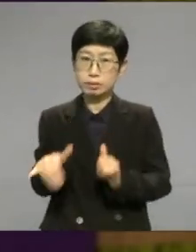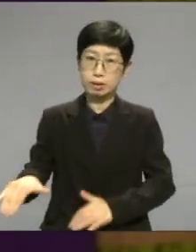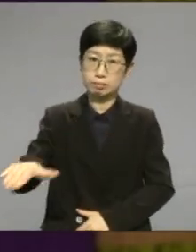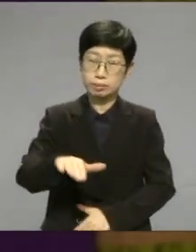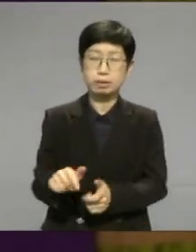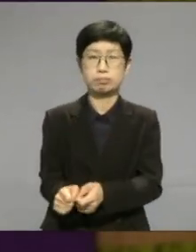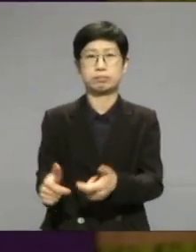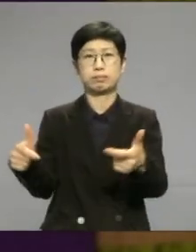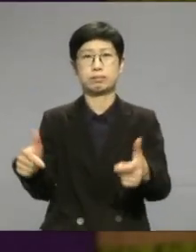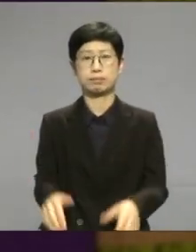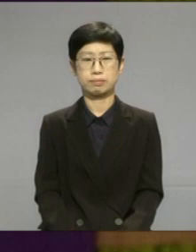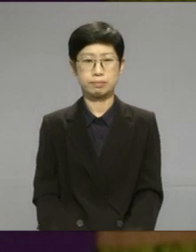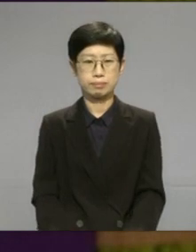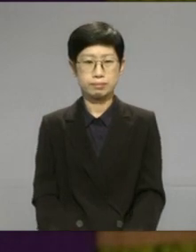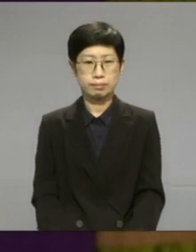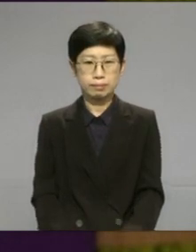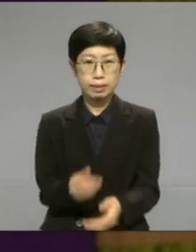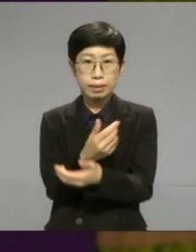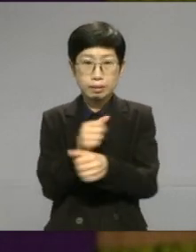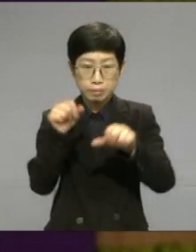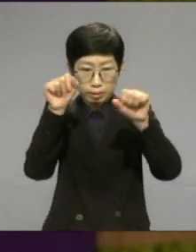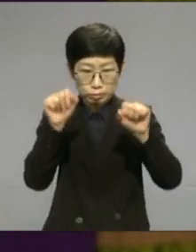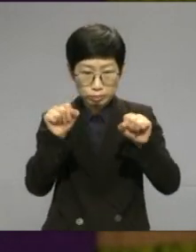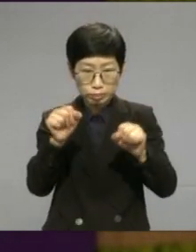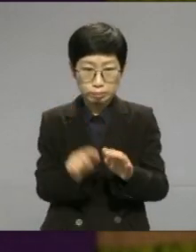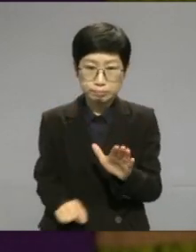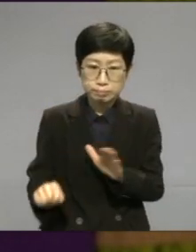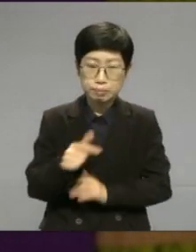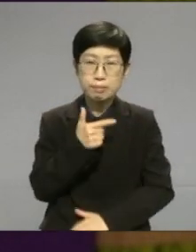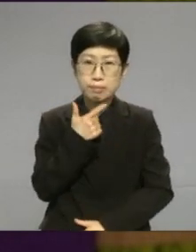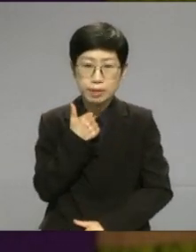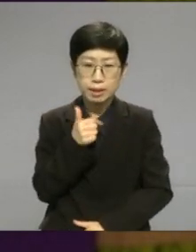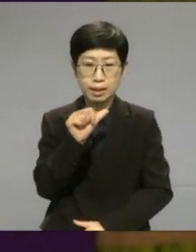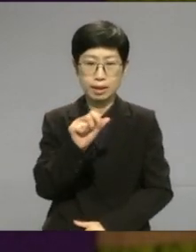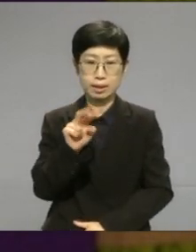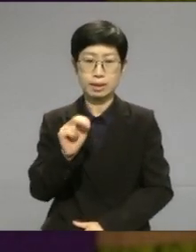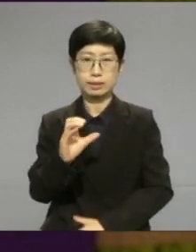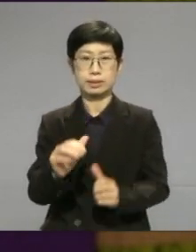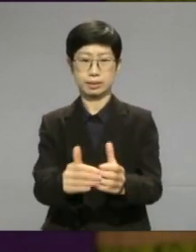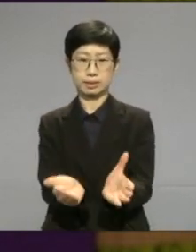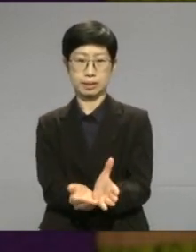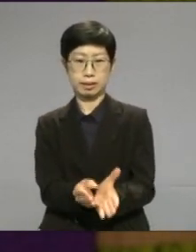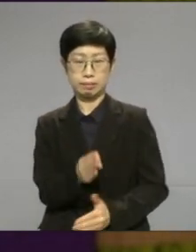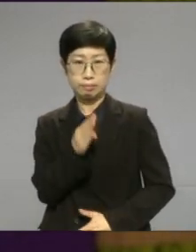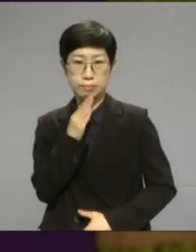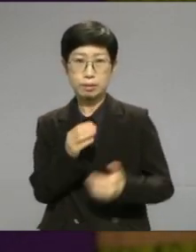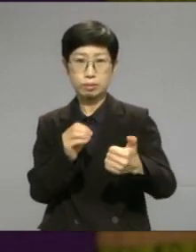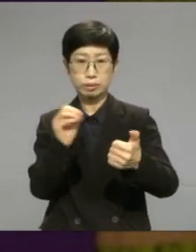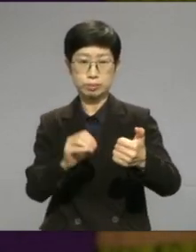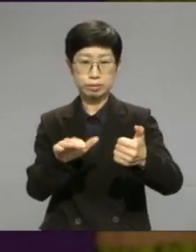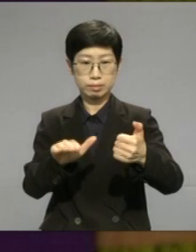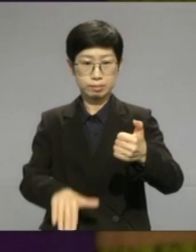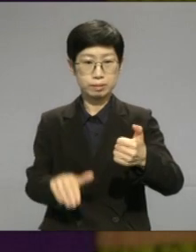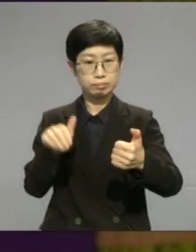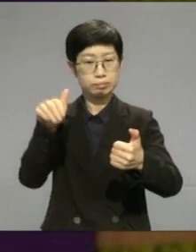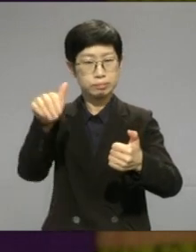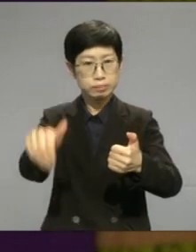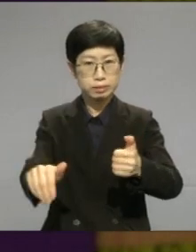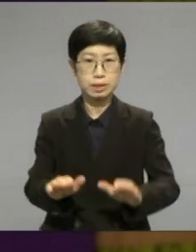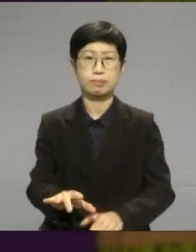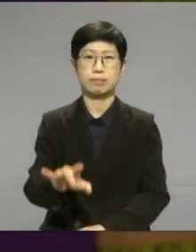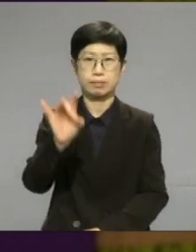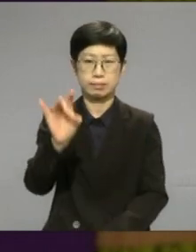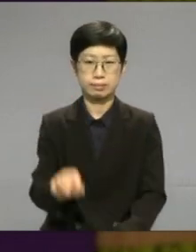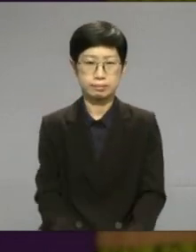first time that the ANC as a governing party, as a liberation movement, actually may fall below 50%. And almost the end, and that would mean the